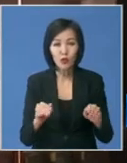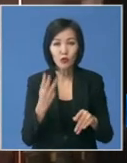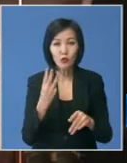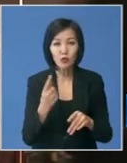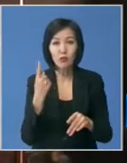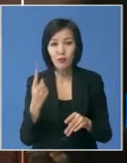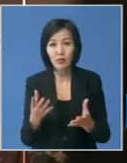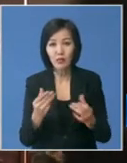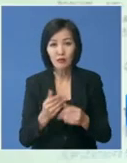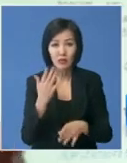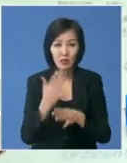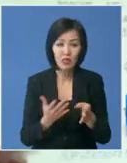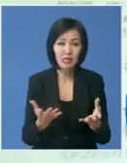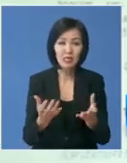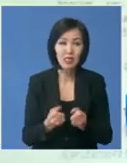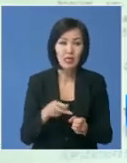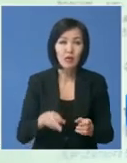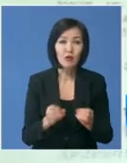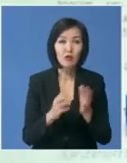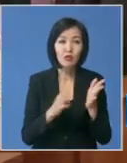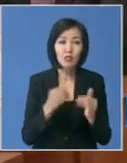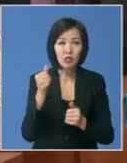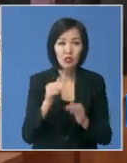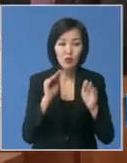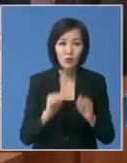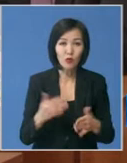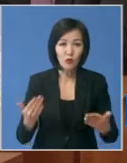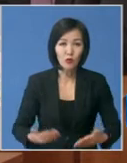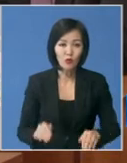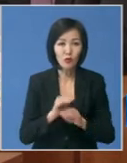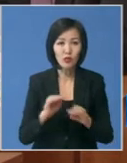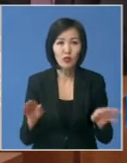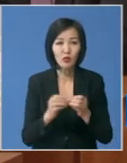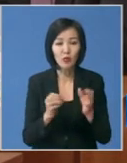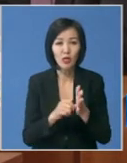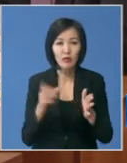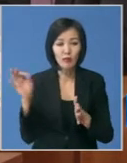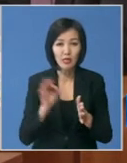жартысына ие бола алады. 2018 жылы ең төменгі күнкөріс деңгейі 16%-ға көтеріліп,